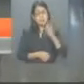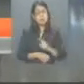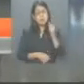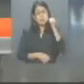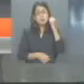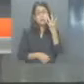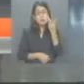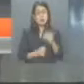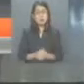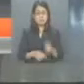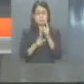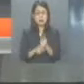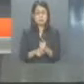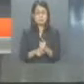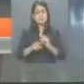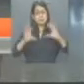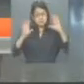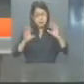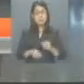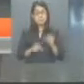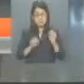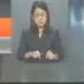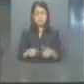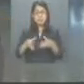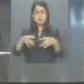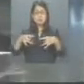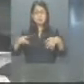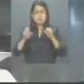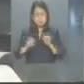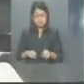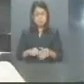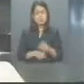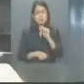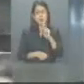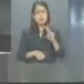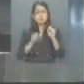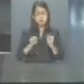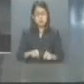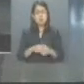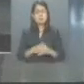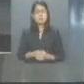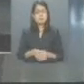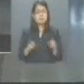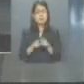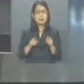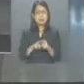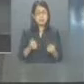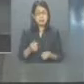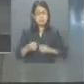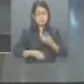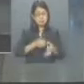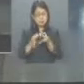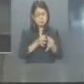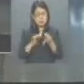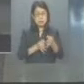ต้องการของทั้งรัฐบาลฝ่ายค้านและสมาชิกวุฒิสภานะครับ และการอภิปรายเพื่อลงมติรายมาตรา